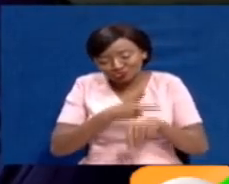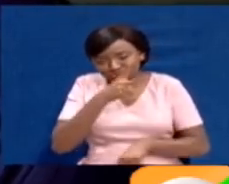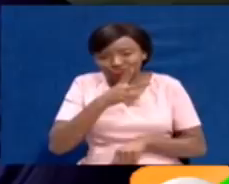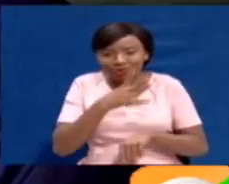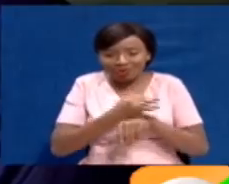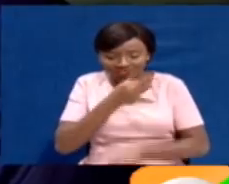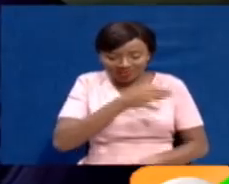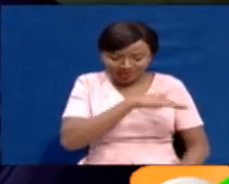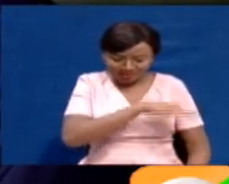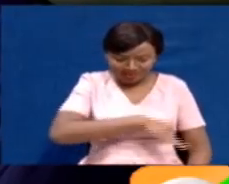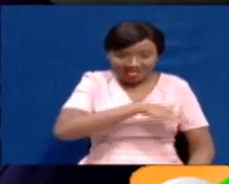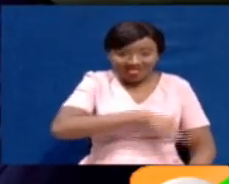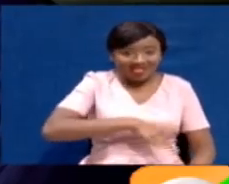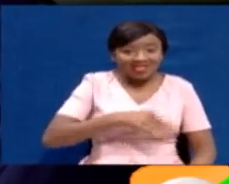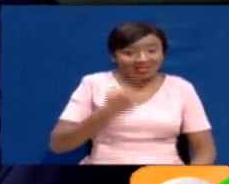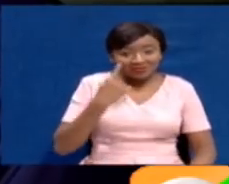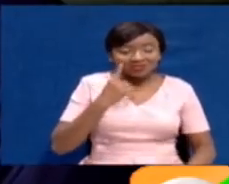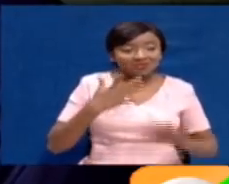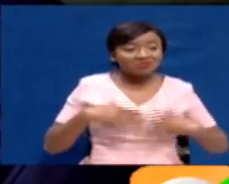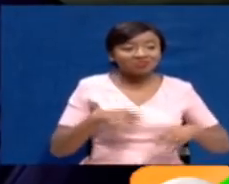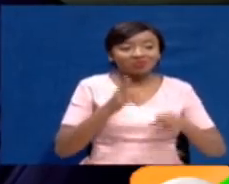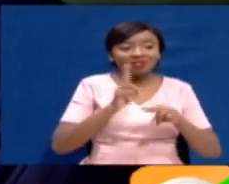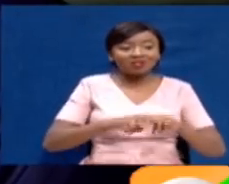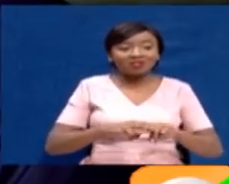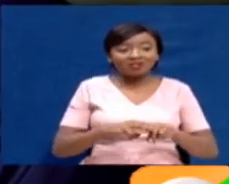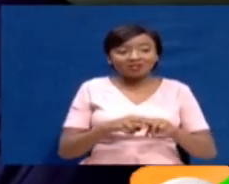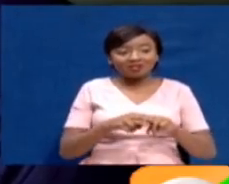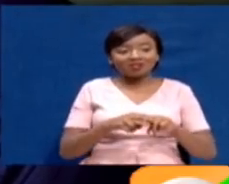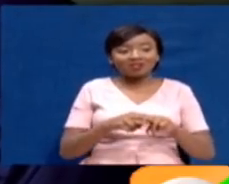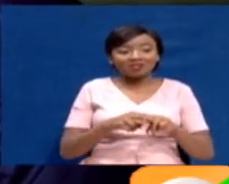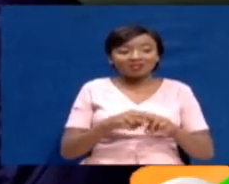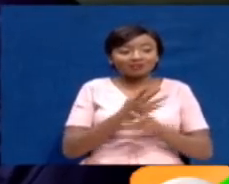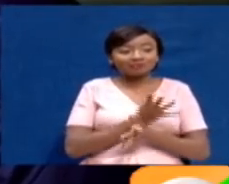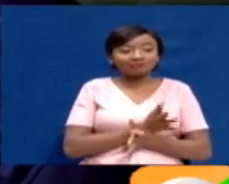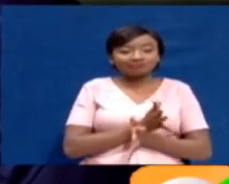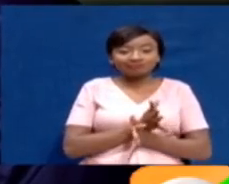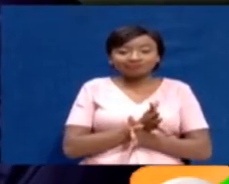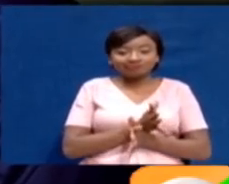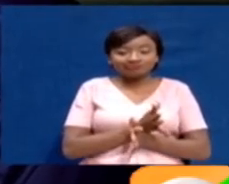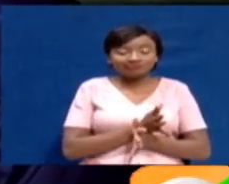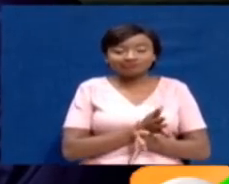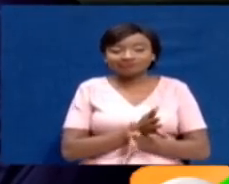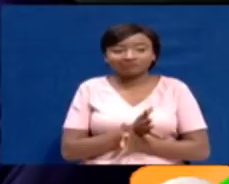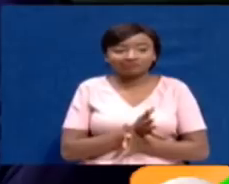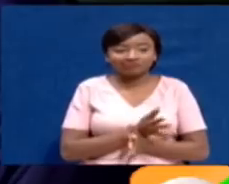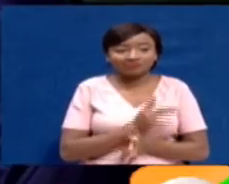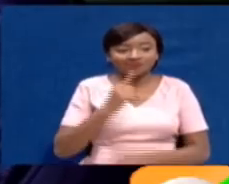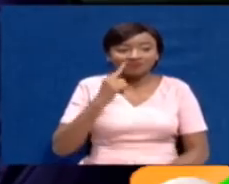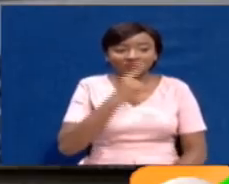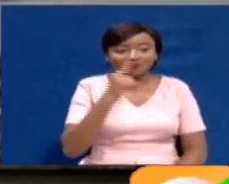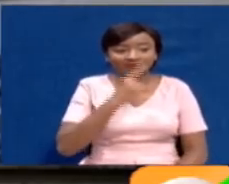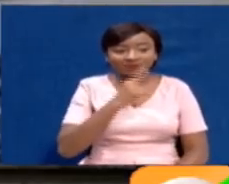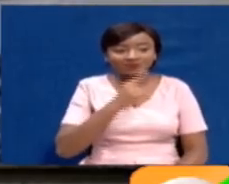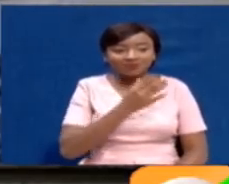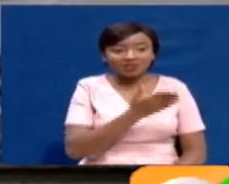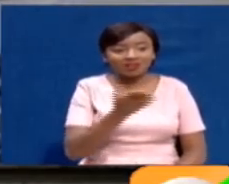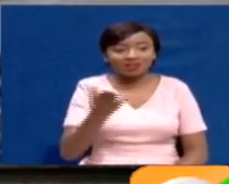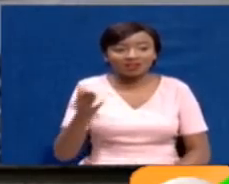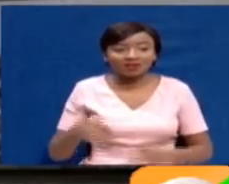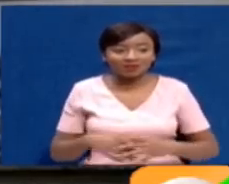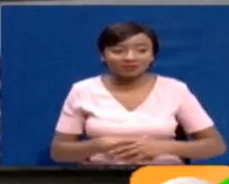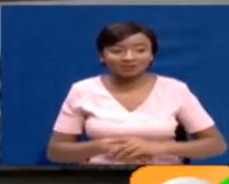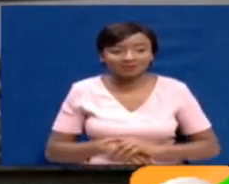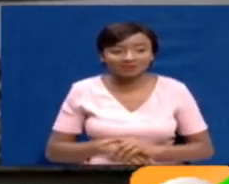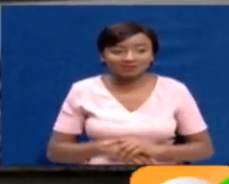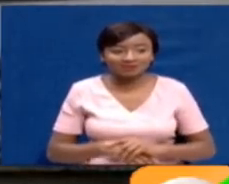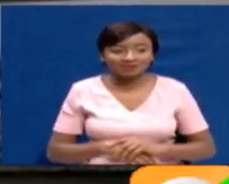saa nane, saa tisa. Ulikuwa unapata watu wanakabwa hapa sana. Kuna wisi hapa wali hatari. Hii street hii. Lakini sasa hivi